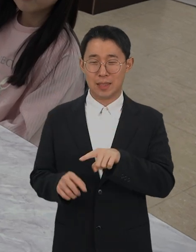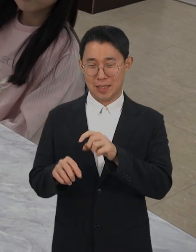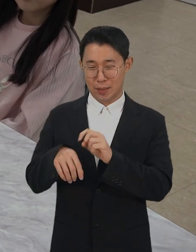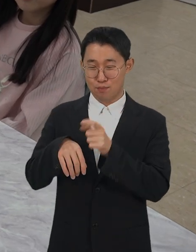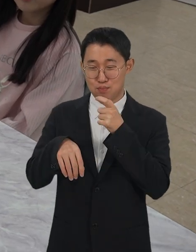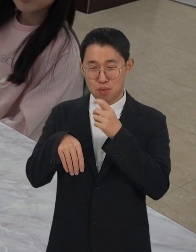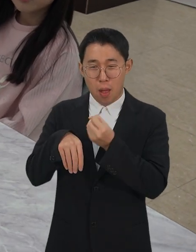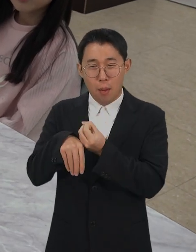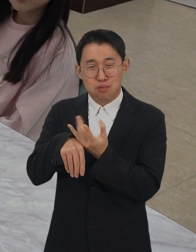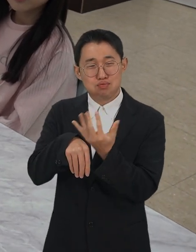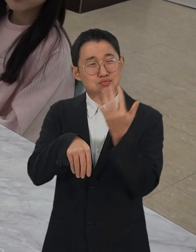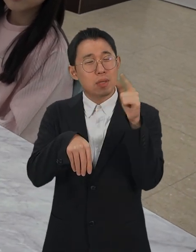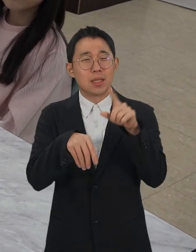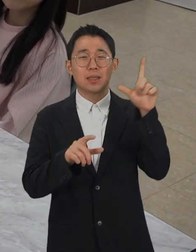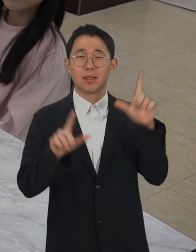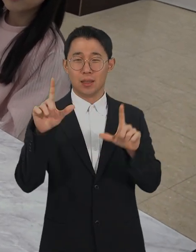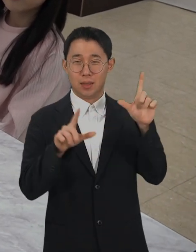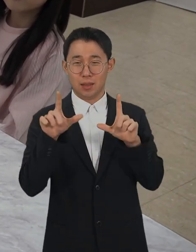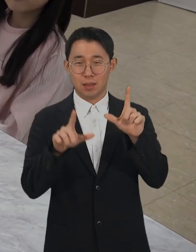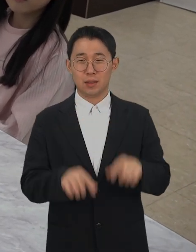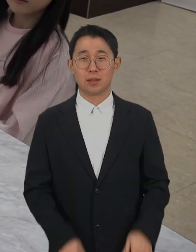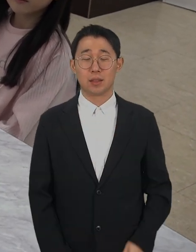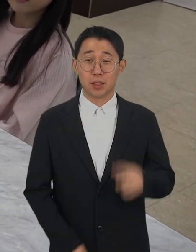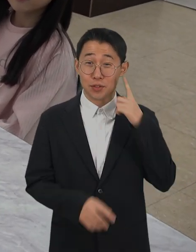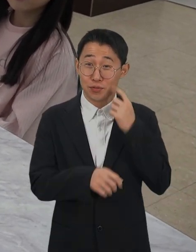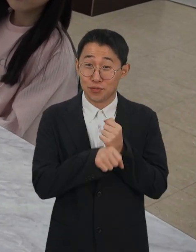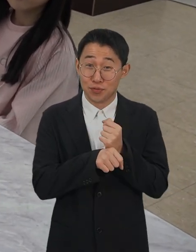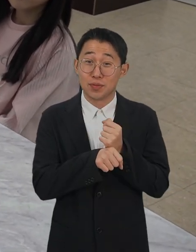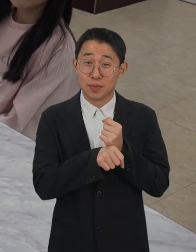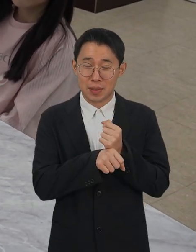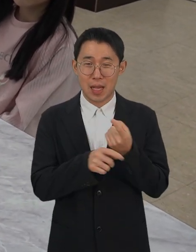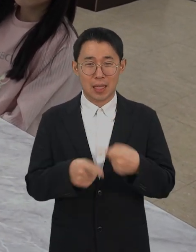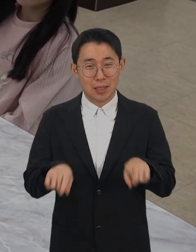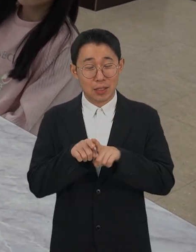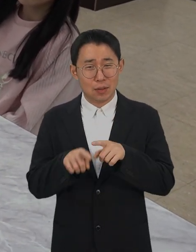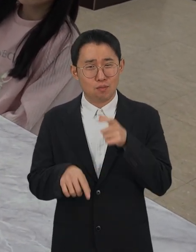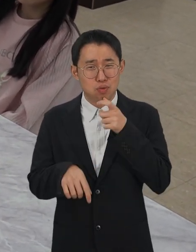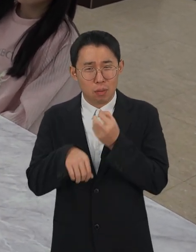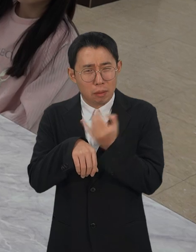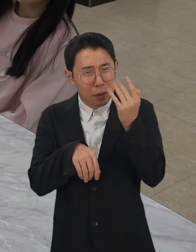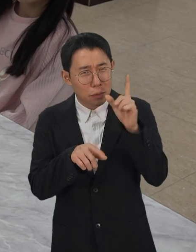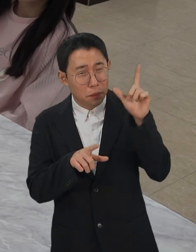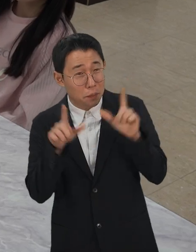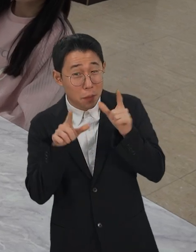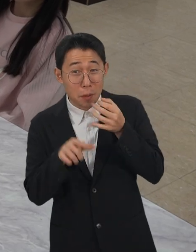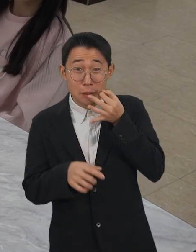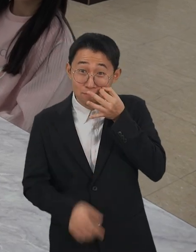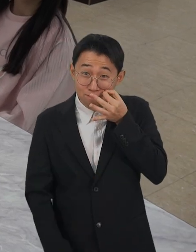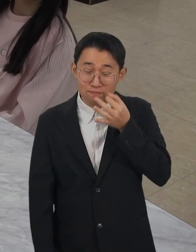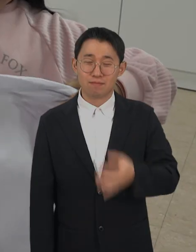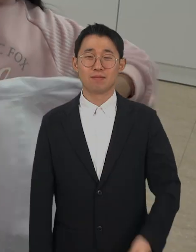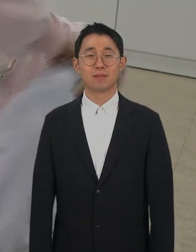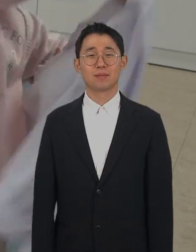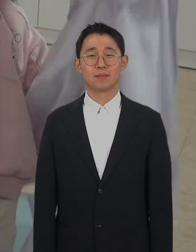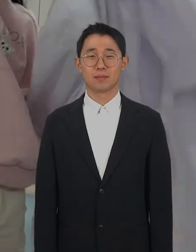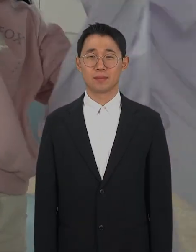그걸 증발 현상이라고 합니다. 오늘은 실험을 통해 물의 증발 현상을 눈으로 관찰해